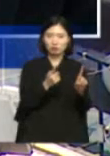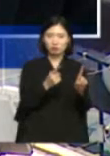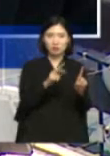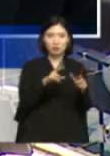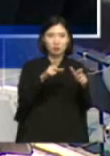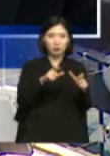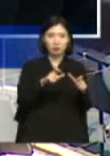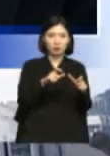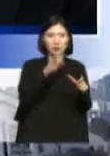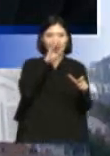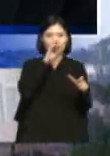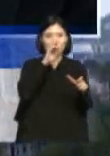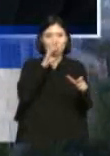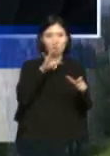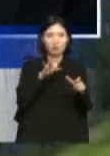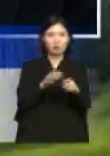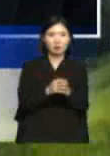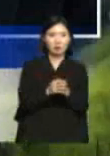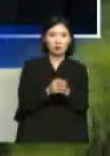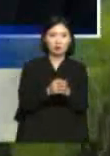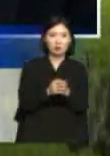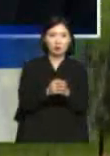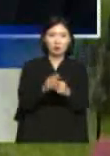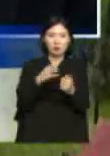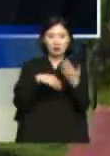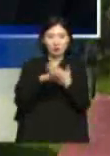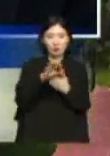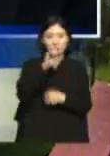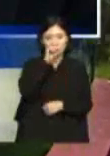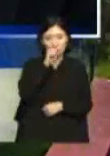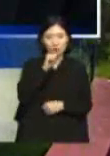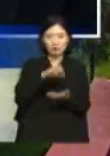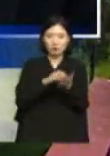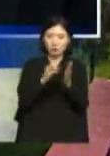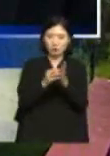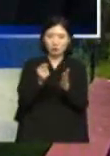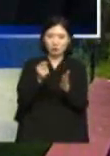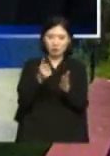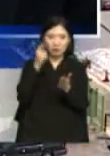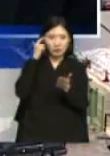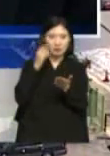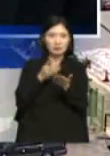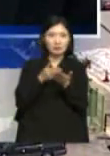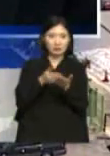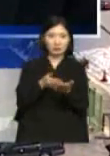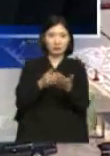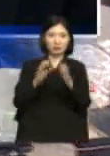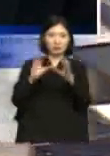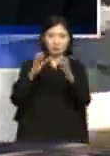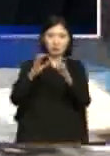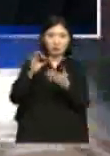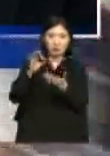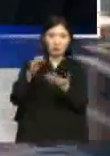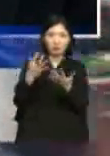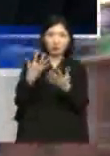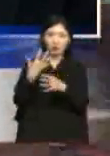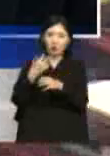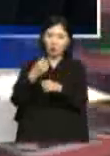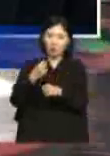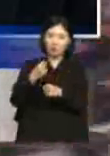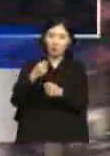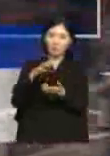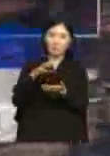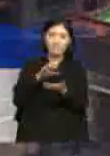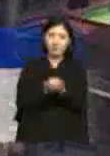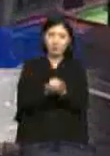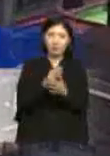이렇게 하겠다는 것이 없어요. 이렇게 했으면 좋겠다 그런 정도 의견이지 의적으로 어떻게 이제 국가에서 예산에 얼마를 확보해서 언제까지